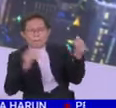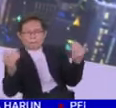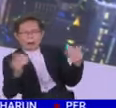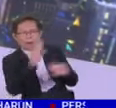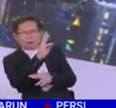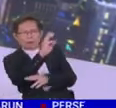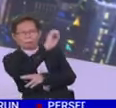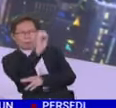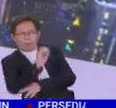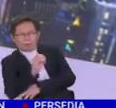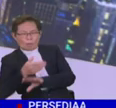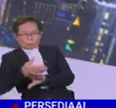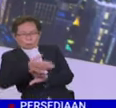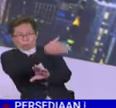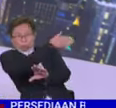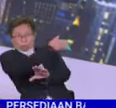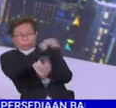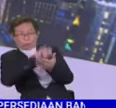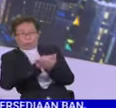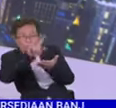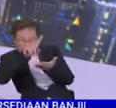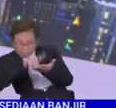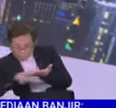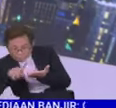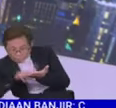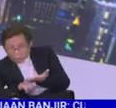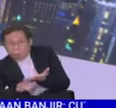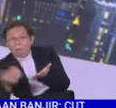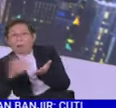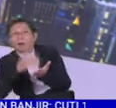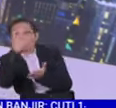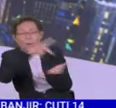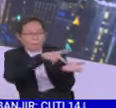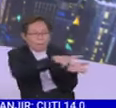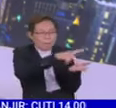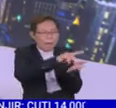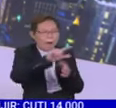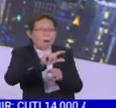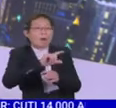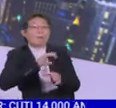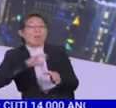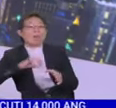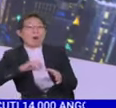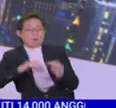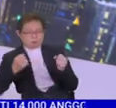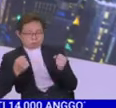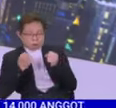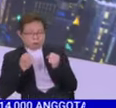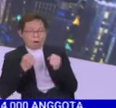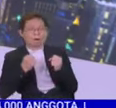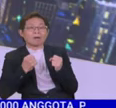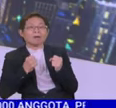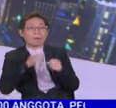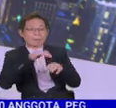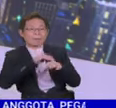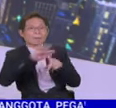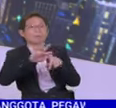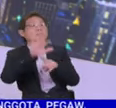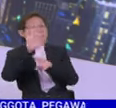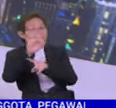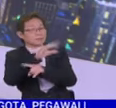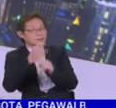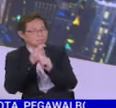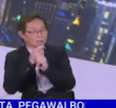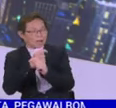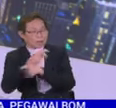berbanding 6% sebelumnya. Semakan semula itu, berikutan perbelanjaan pengguna yang lebih kukuh daripada jangkaan pada suku ketiga dan